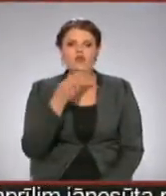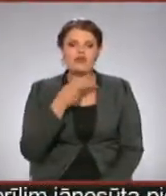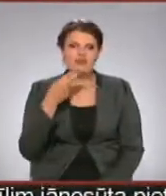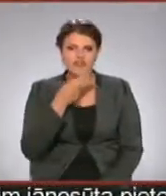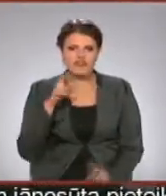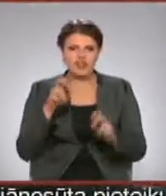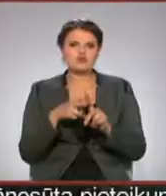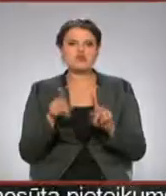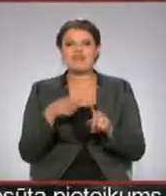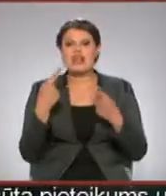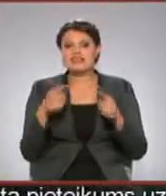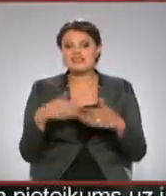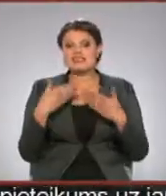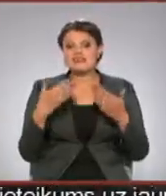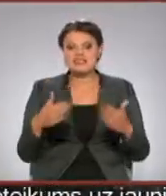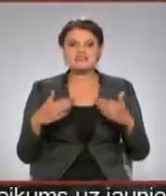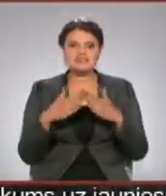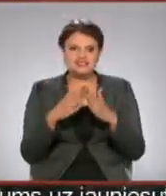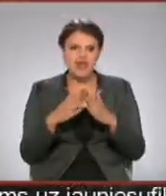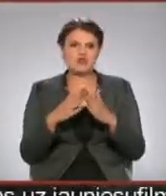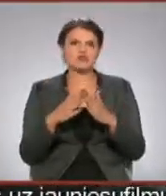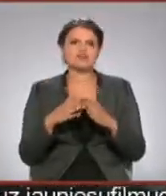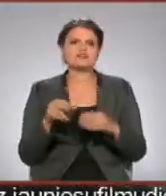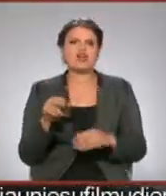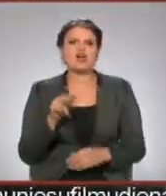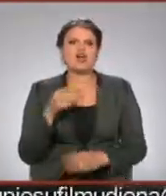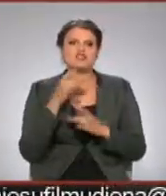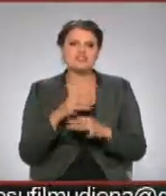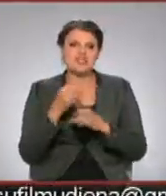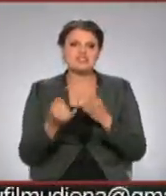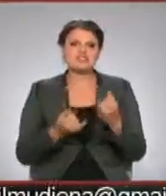Gentlemen. Sveicot džeza cienītājs svētkos, Jānis Lācis, Zigors Eicēns, Latvijas televīzija.